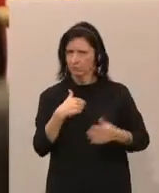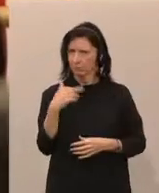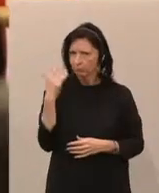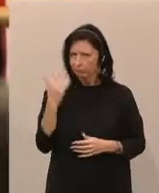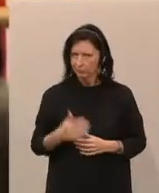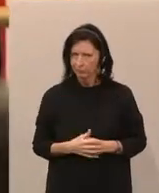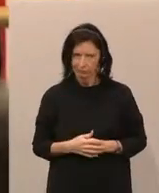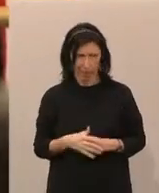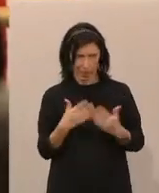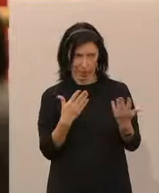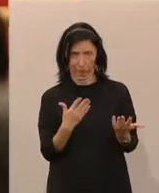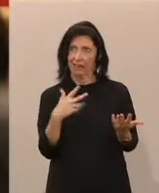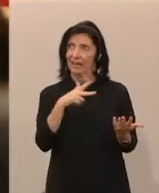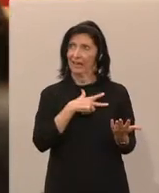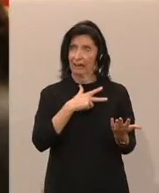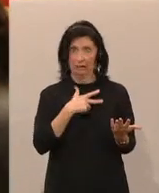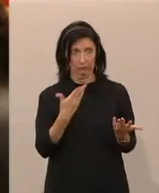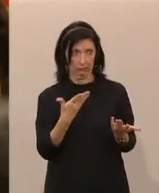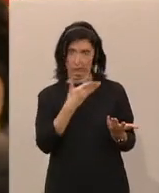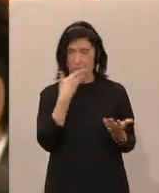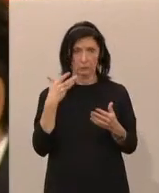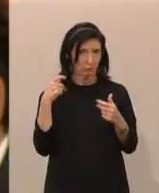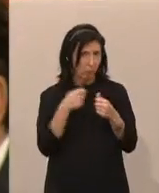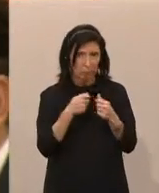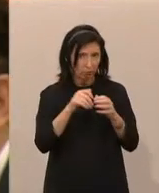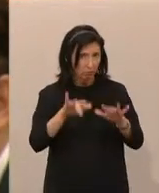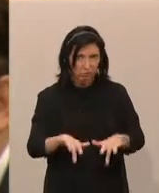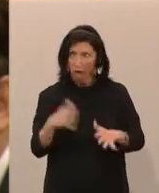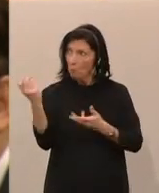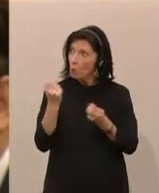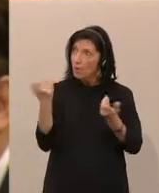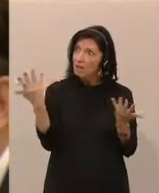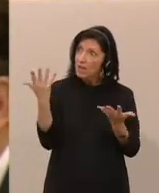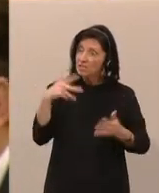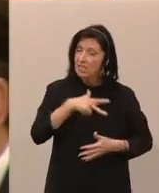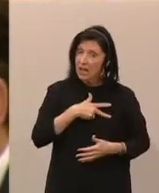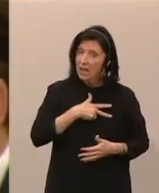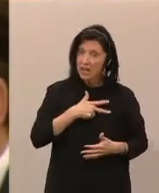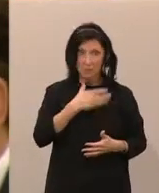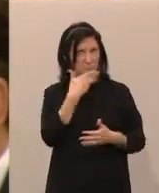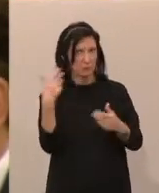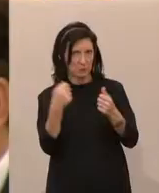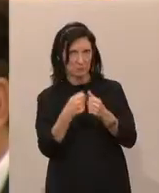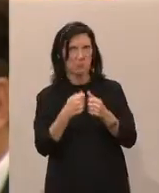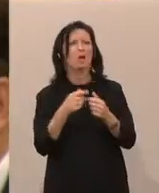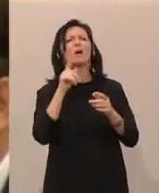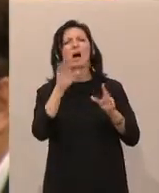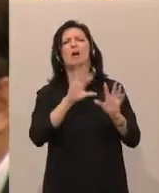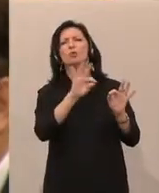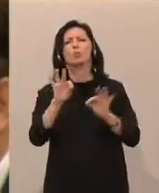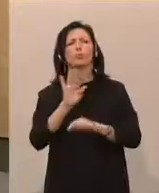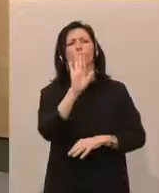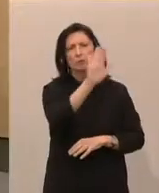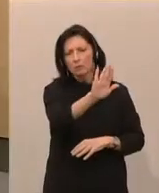mit der realität zu tun hat nichts mit politischen realitäten zu tun sondern wir natürlich mit ihrer weltanschauung ihre gesinnung und ja wir machen